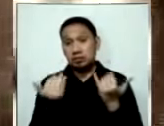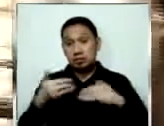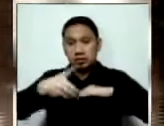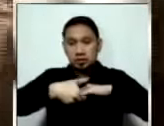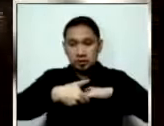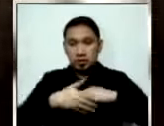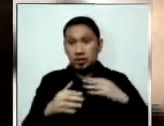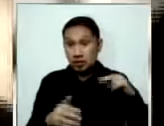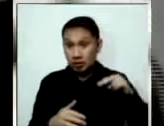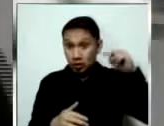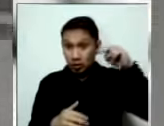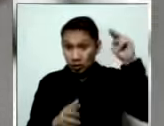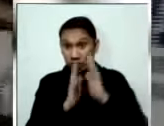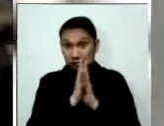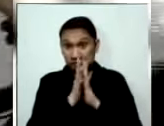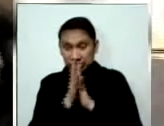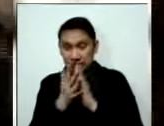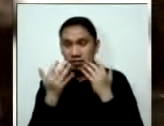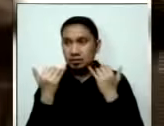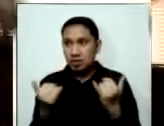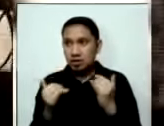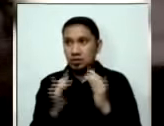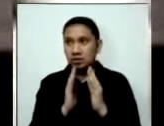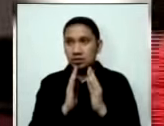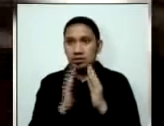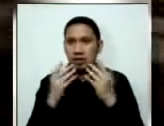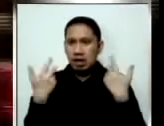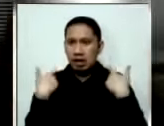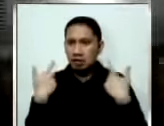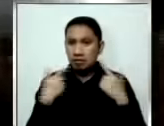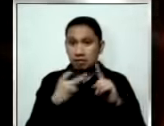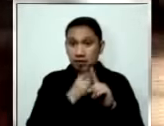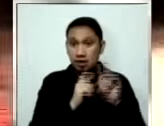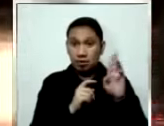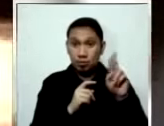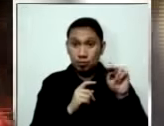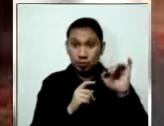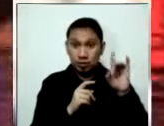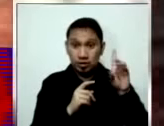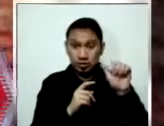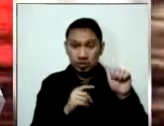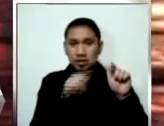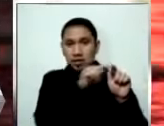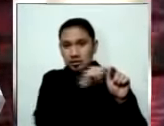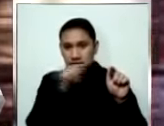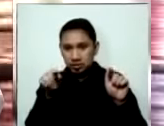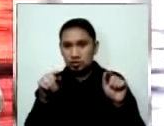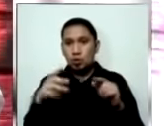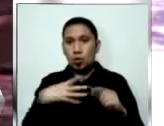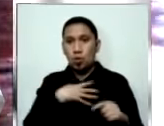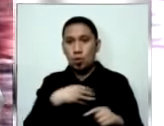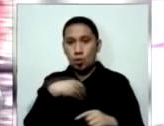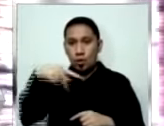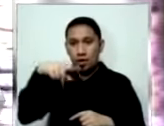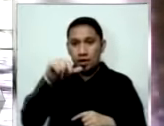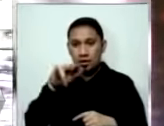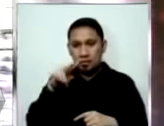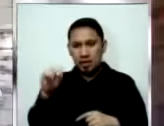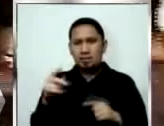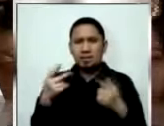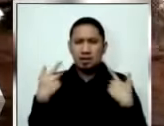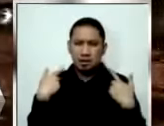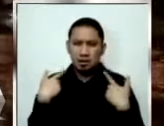ng EDSA, nagsimula yung pagbigat mula Buendia tuloy-tuloy hanggang lagpas White Plains. Luluwag yan o lumuwag yan